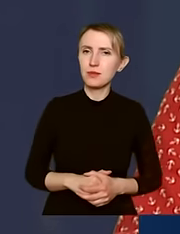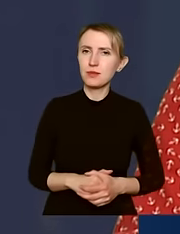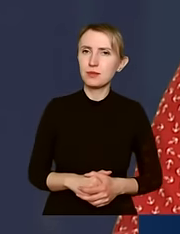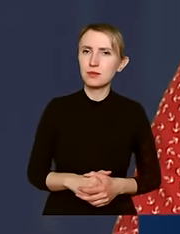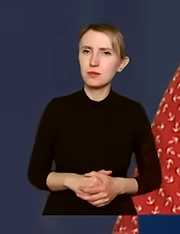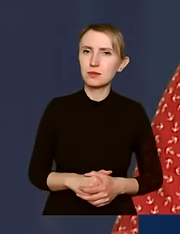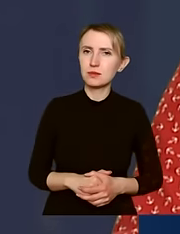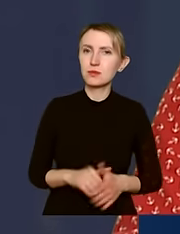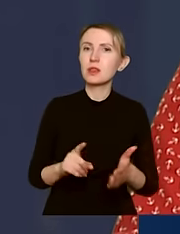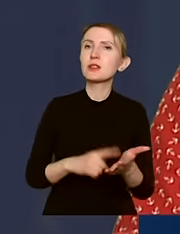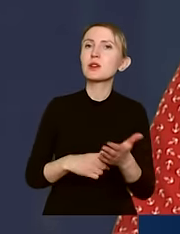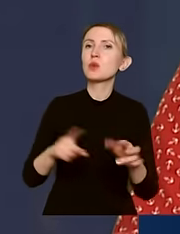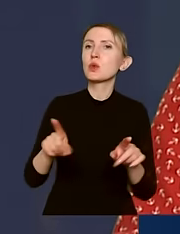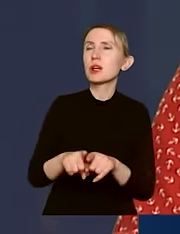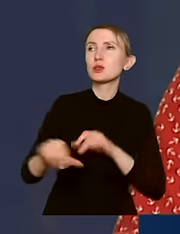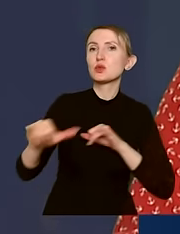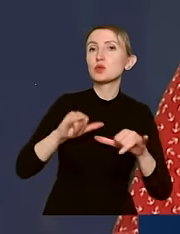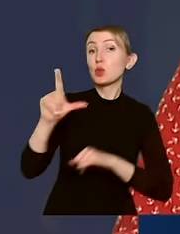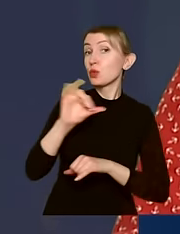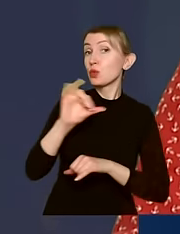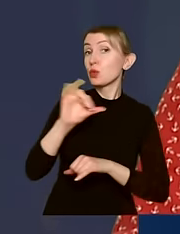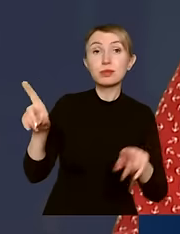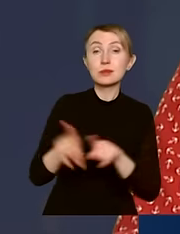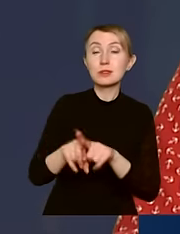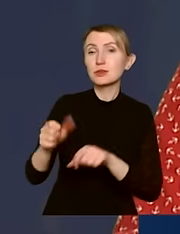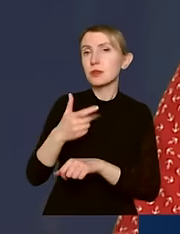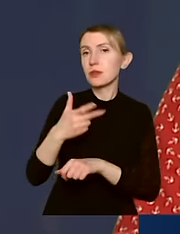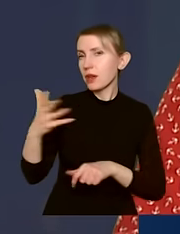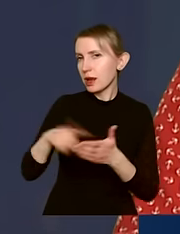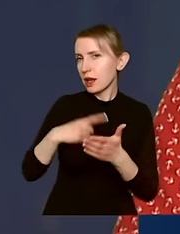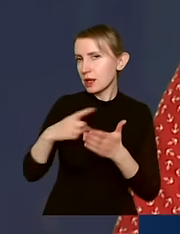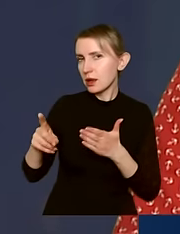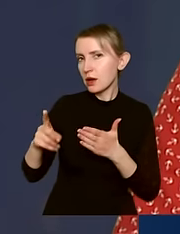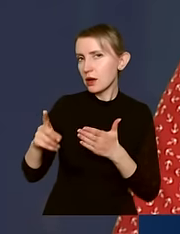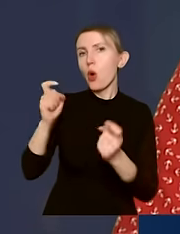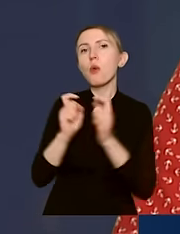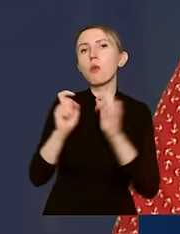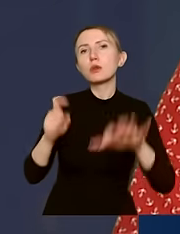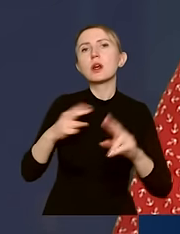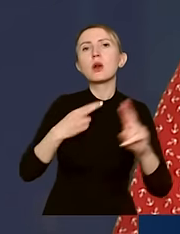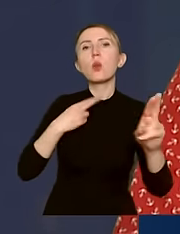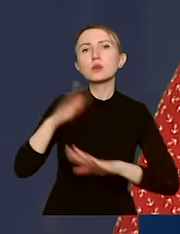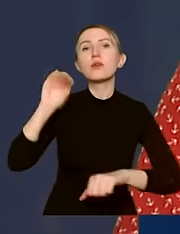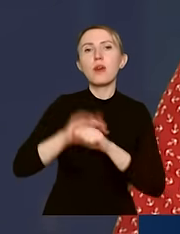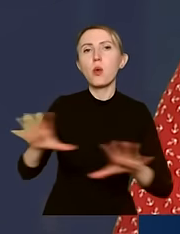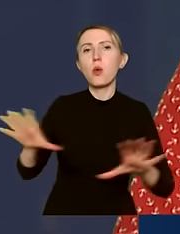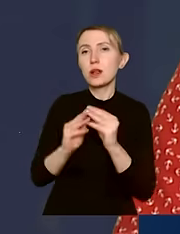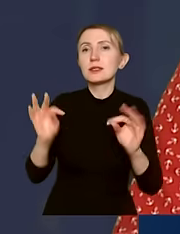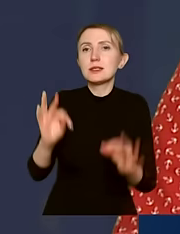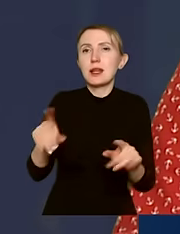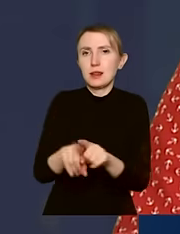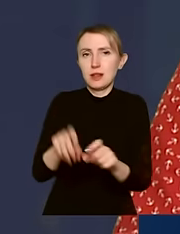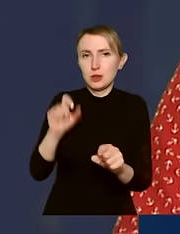często zdarza się, za rządów Prawa i Sprawiedliwości wielokrotnie opozycja głosowała z nami, teraz też się tak zdarza.